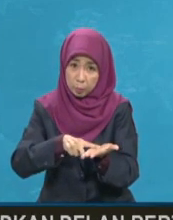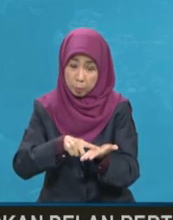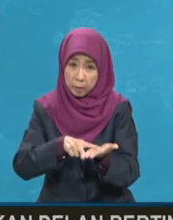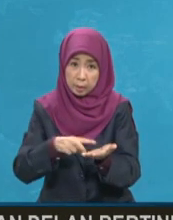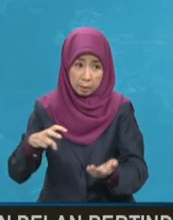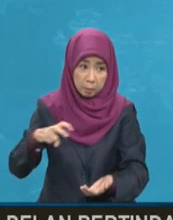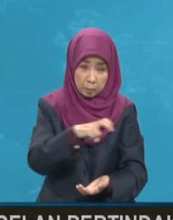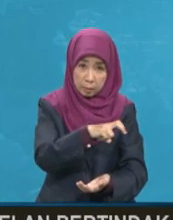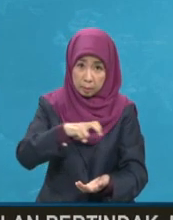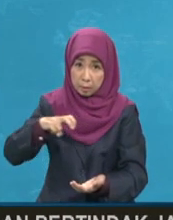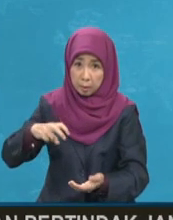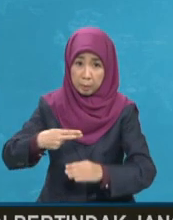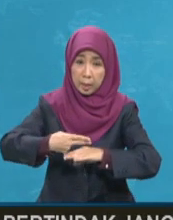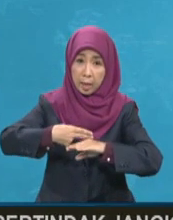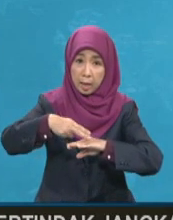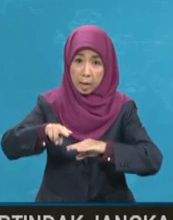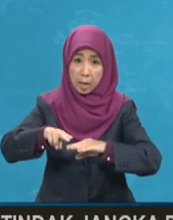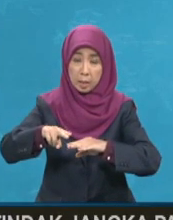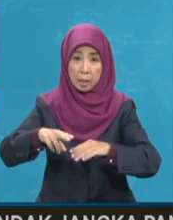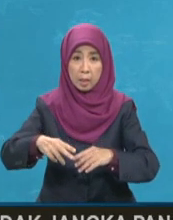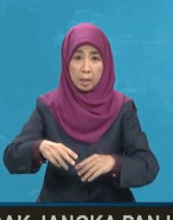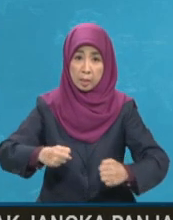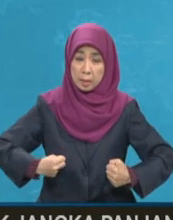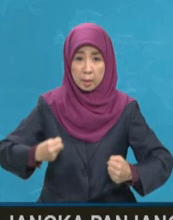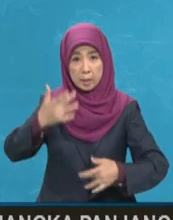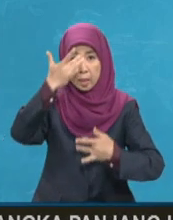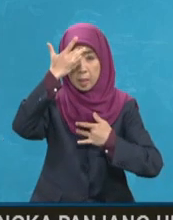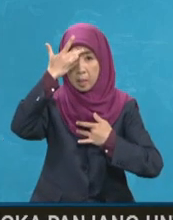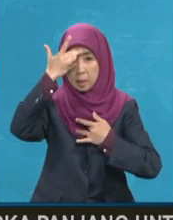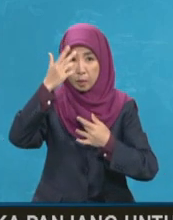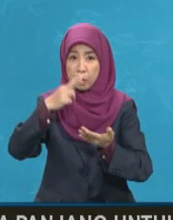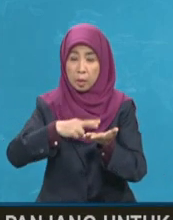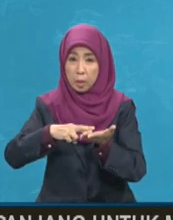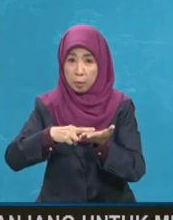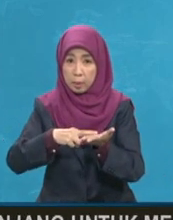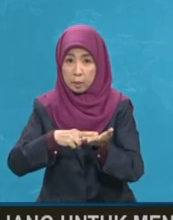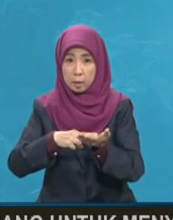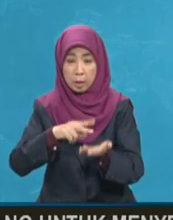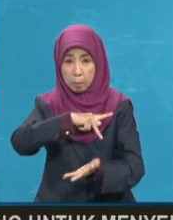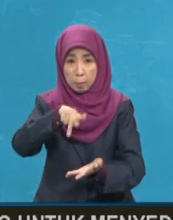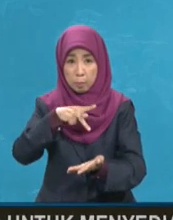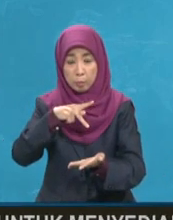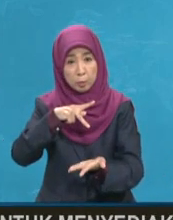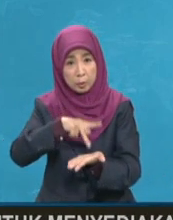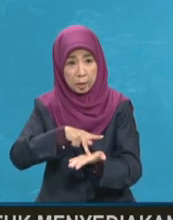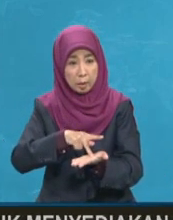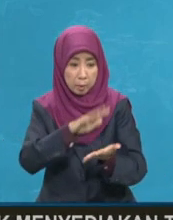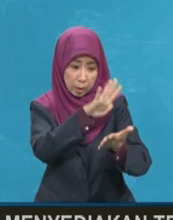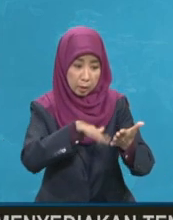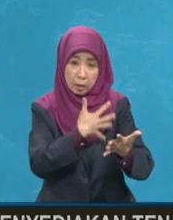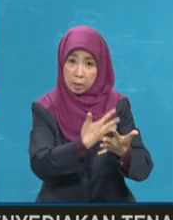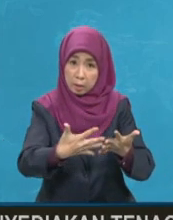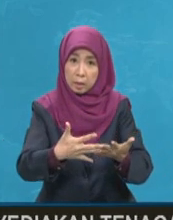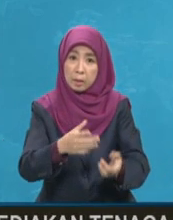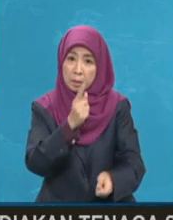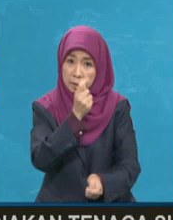pengangkut anak mengambil dan mengantar pesakit buah pinggang untuk mendapatkan rawatan dialisis di pusat dialisis mengikut jadwal